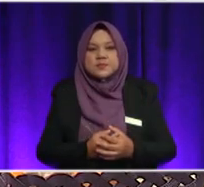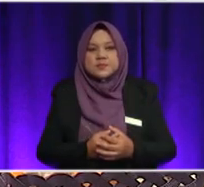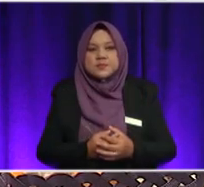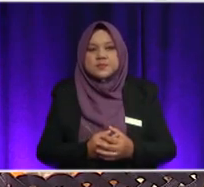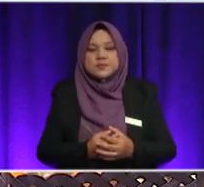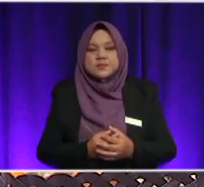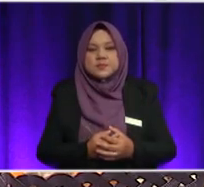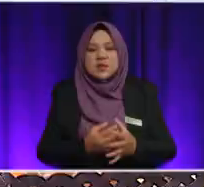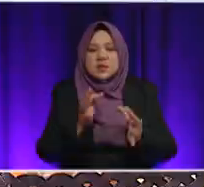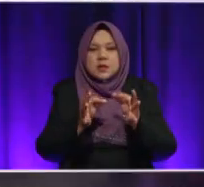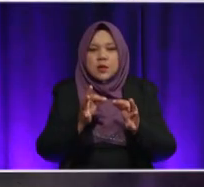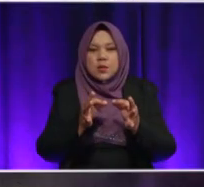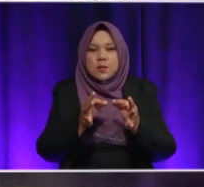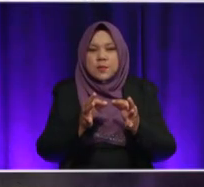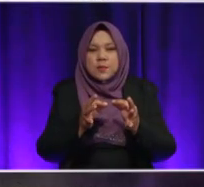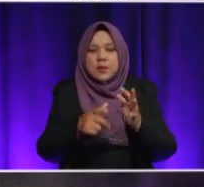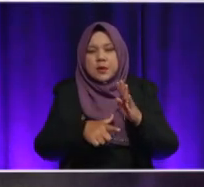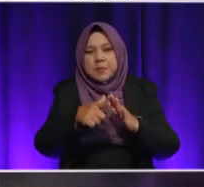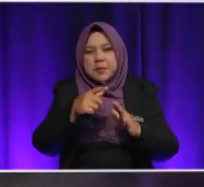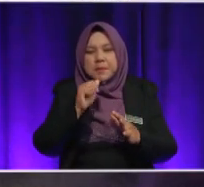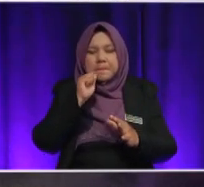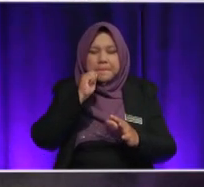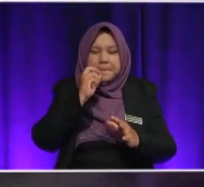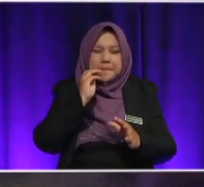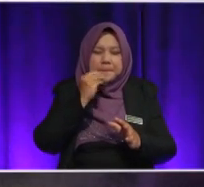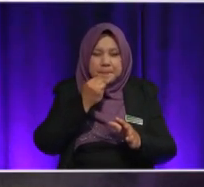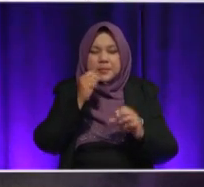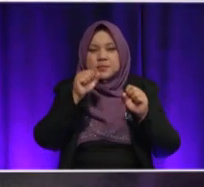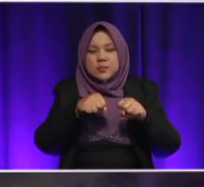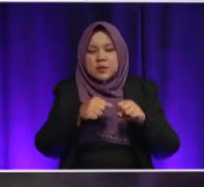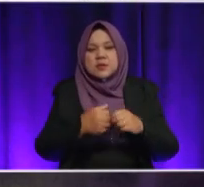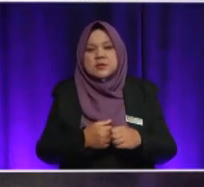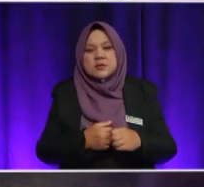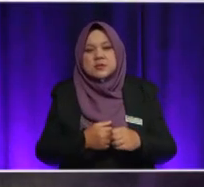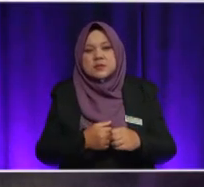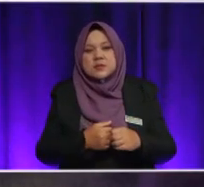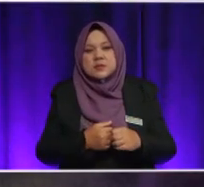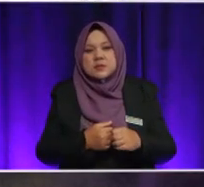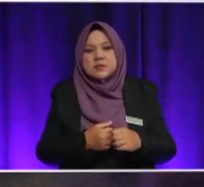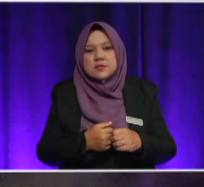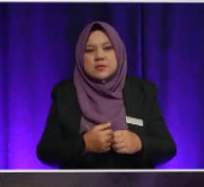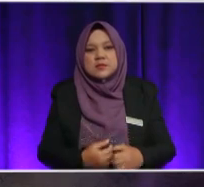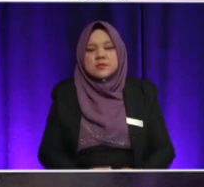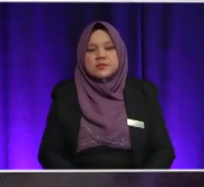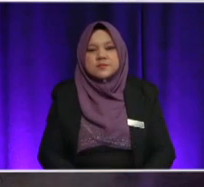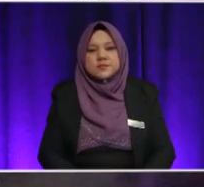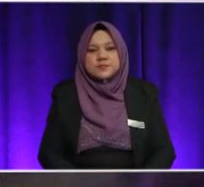sekira Mira maukan ia beli lebih rasa masak kulit tanpa banyak kalau lebih rasa tambah kurang air